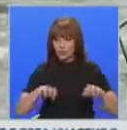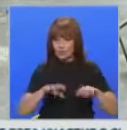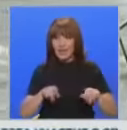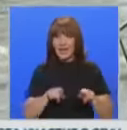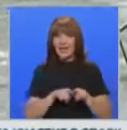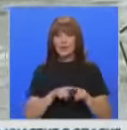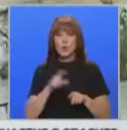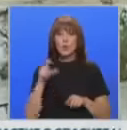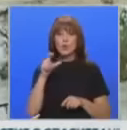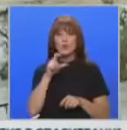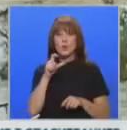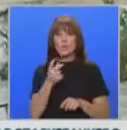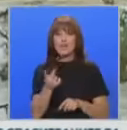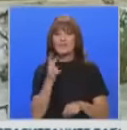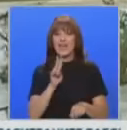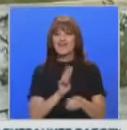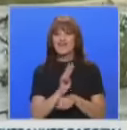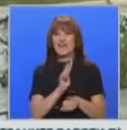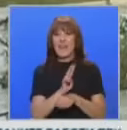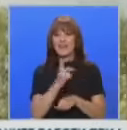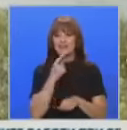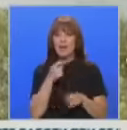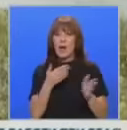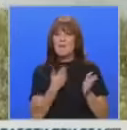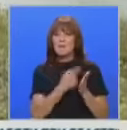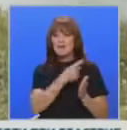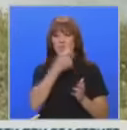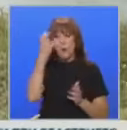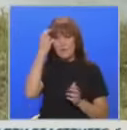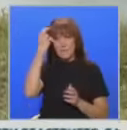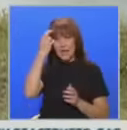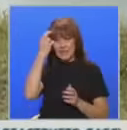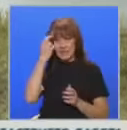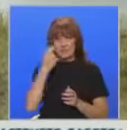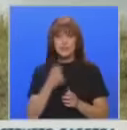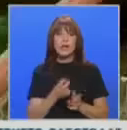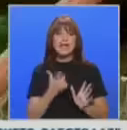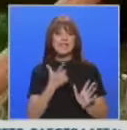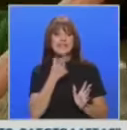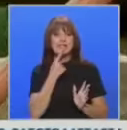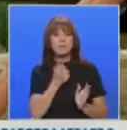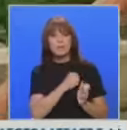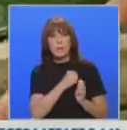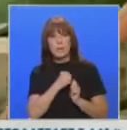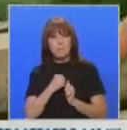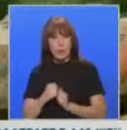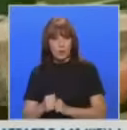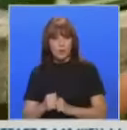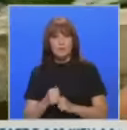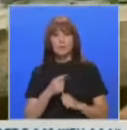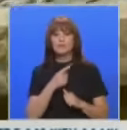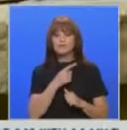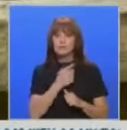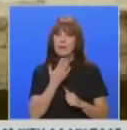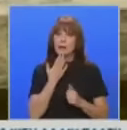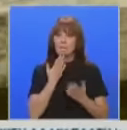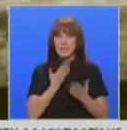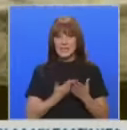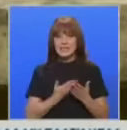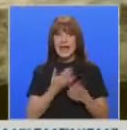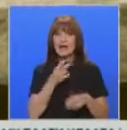2012 година се срути моста при Рибник в близост до Петрич. 7 години по-късно бившият председател на Агенция пътна инфраструктура Дончо Атанасов призна, че